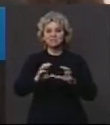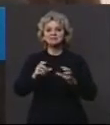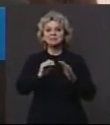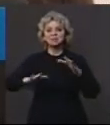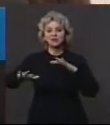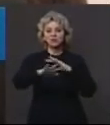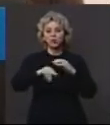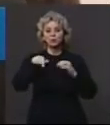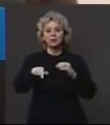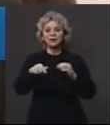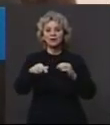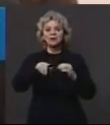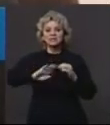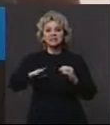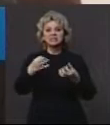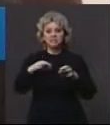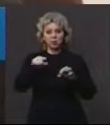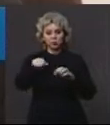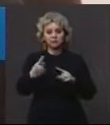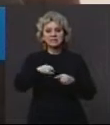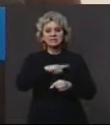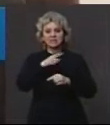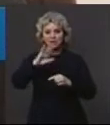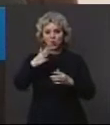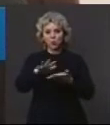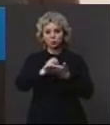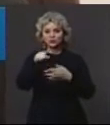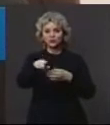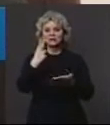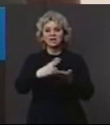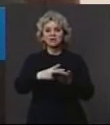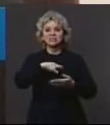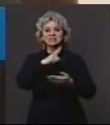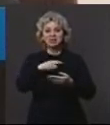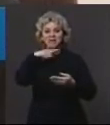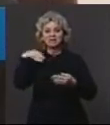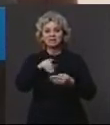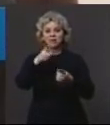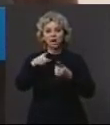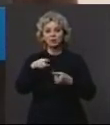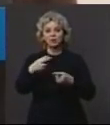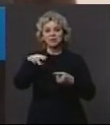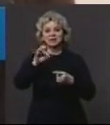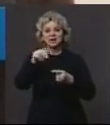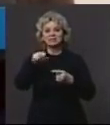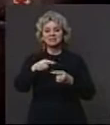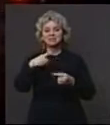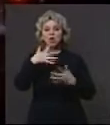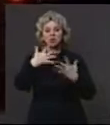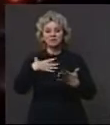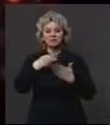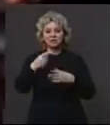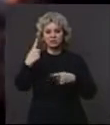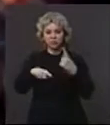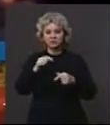Европы и уничтожили сильнейшего врага, доказав силу российского оружия, патриотизм и любовь к своей